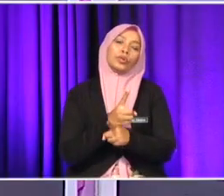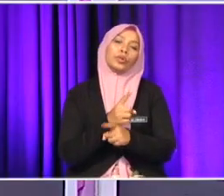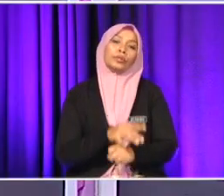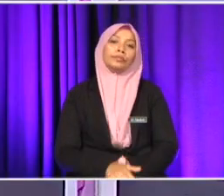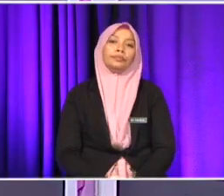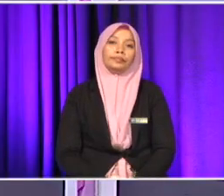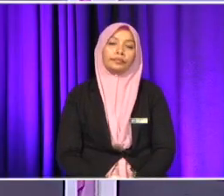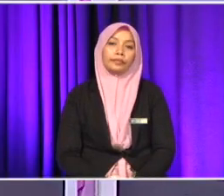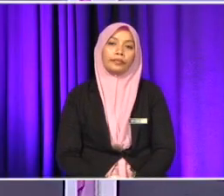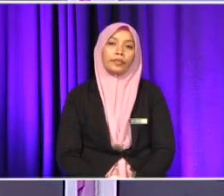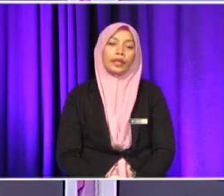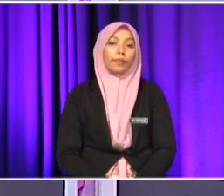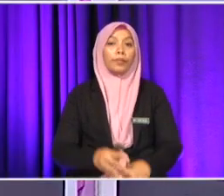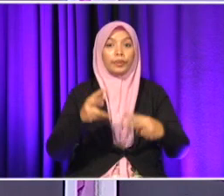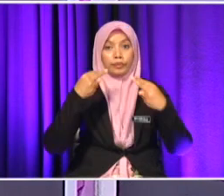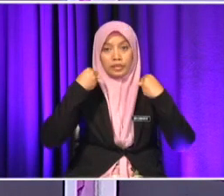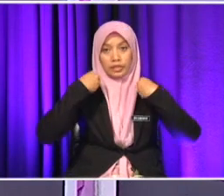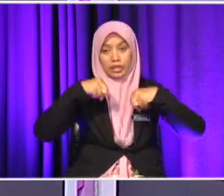tadi penasaran